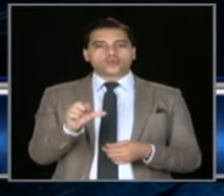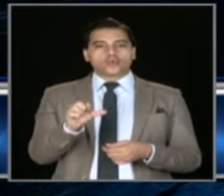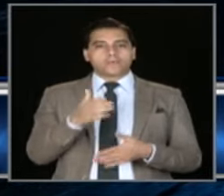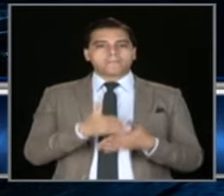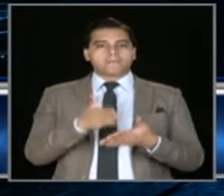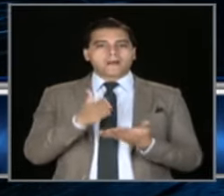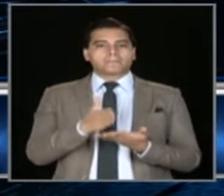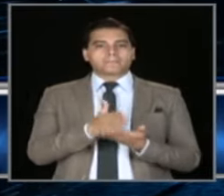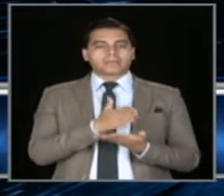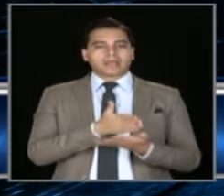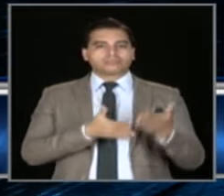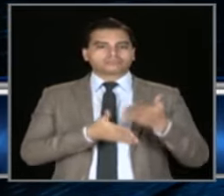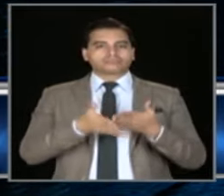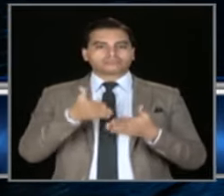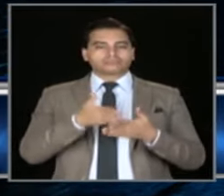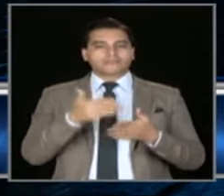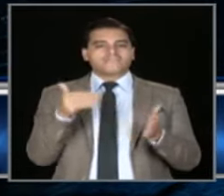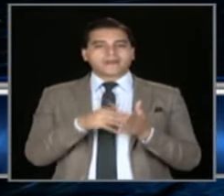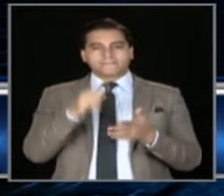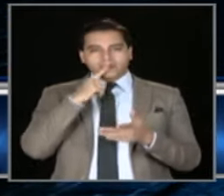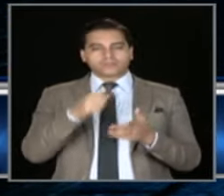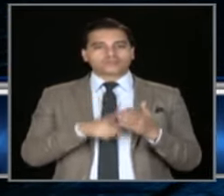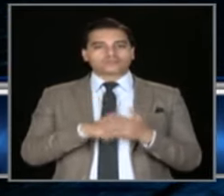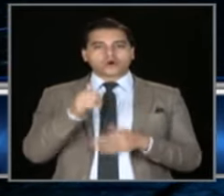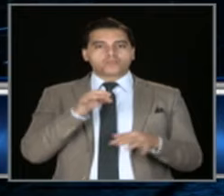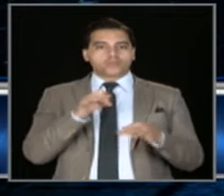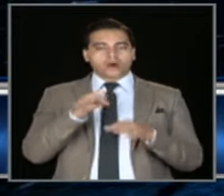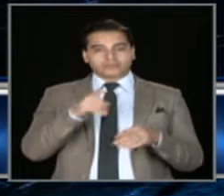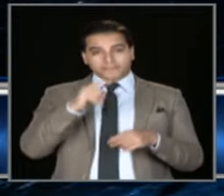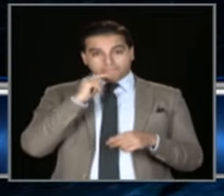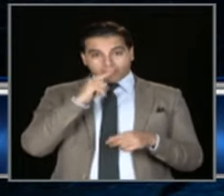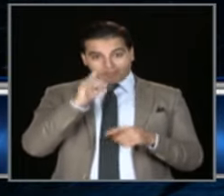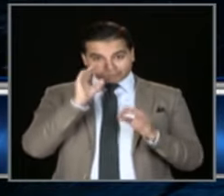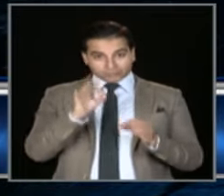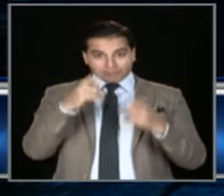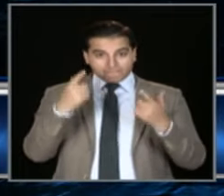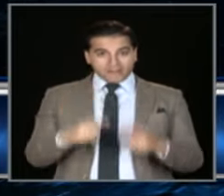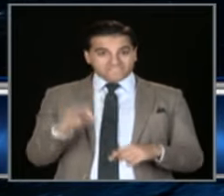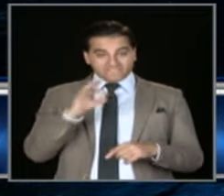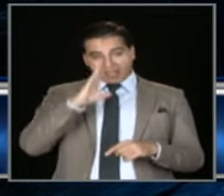في 2002 كان في مسابقة وهي اللي فازت، عراقية.